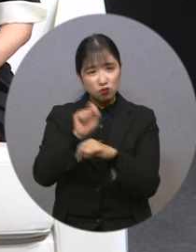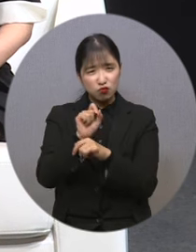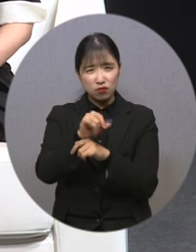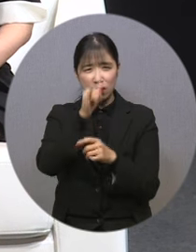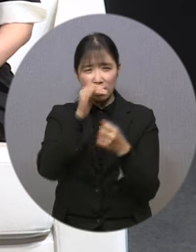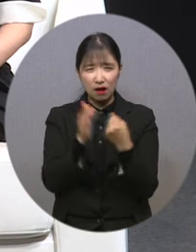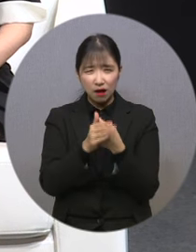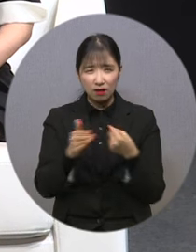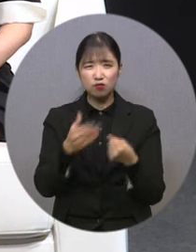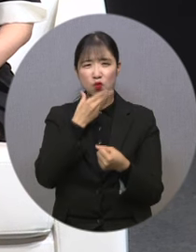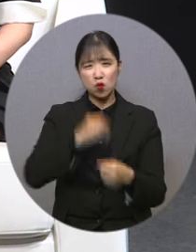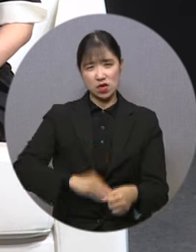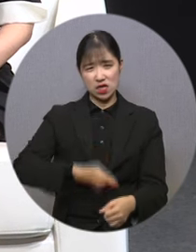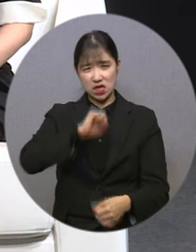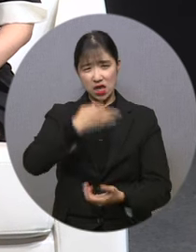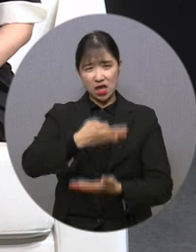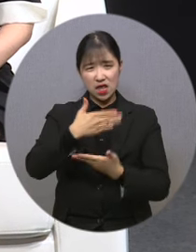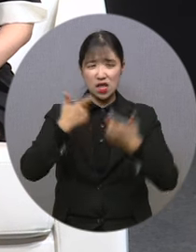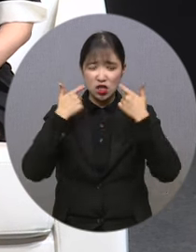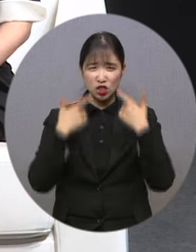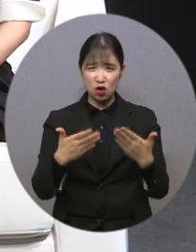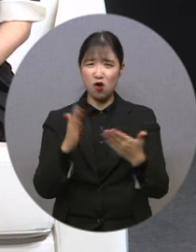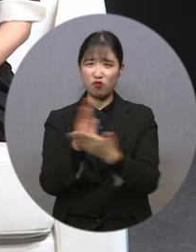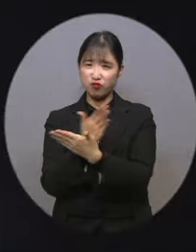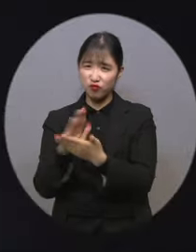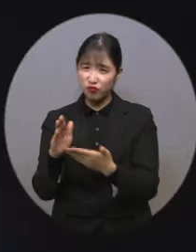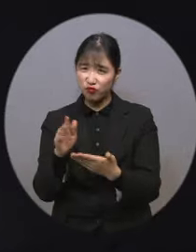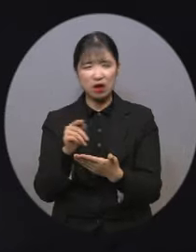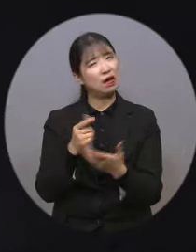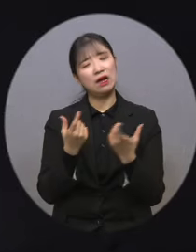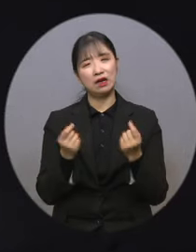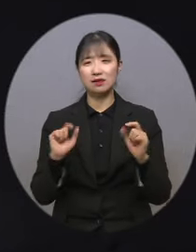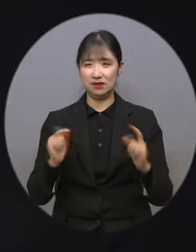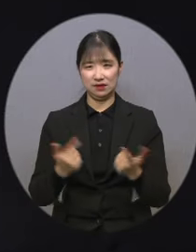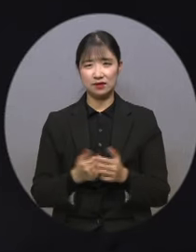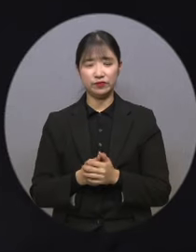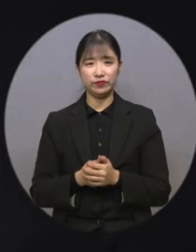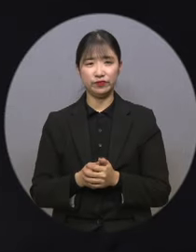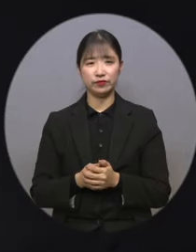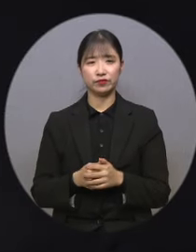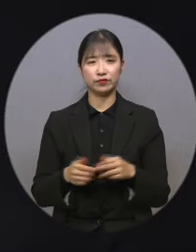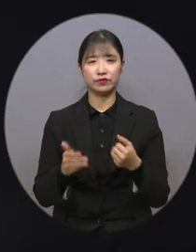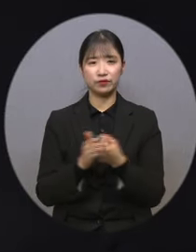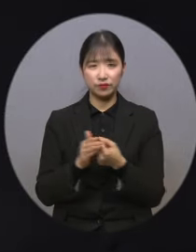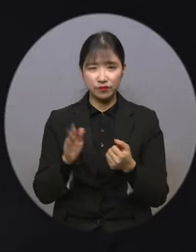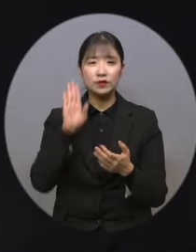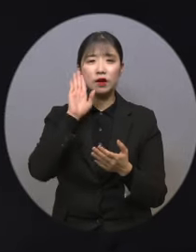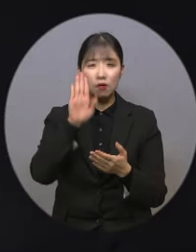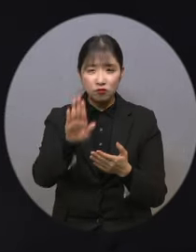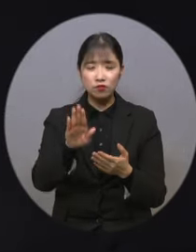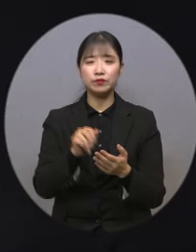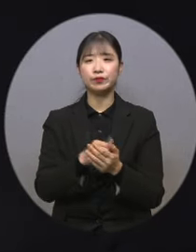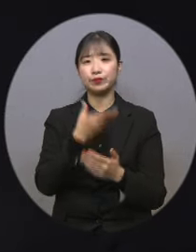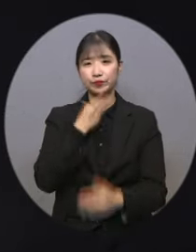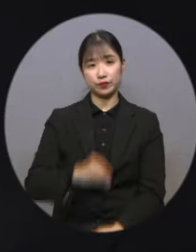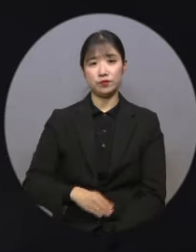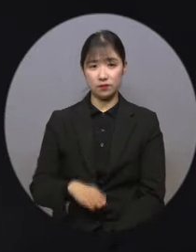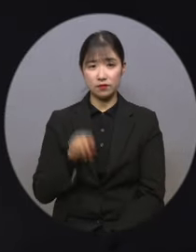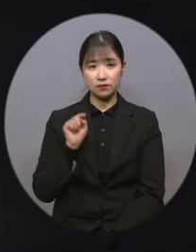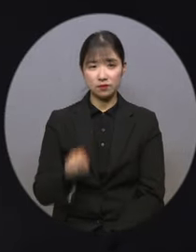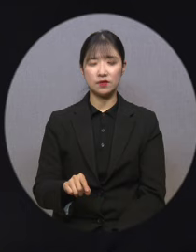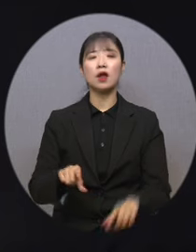우리 그 복지예산이 정확하게 분비 된다고 볼 수 없잖아요 음 그러니까 앞으로는 복지도